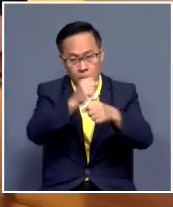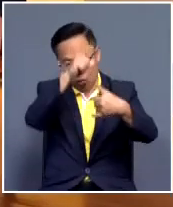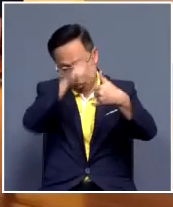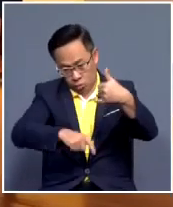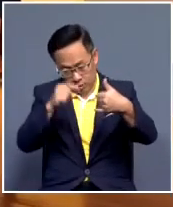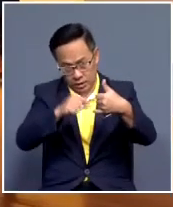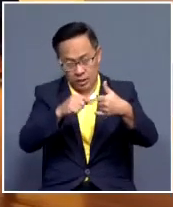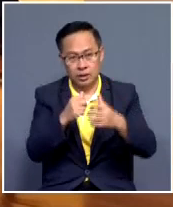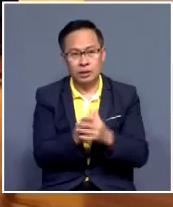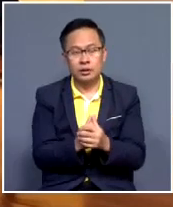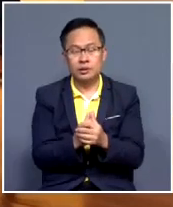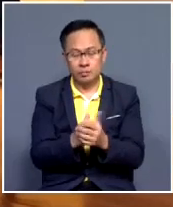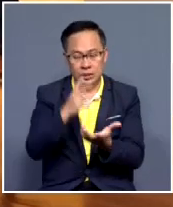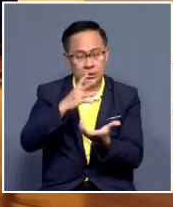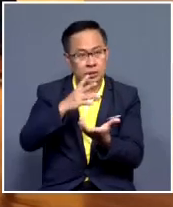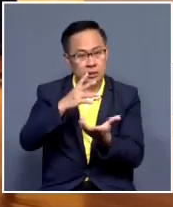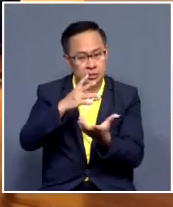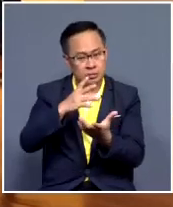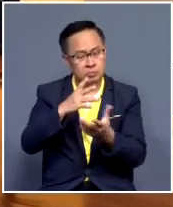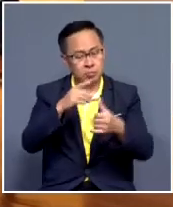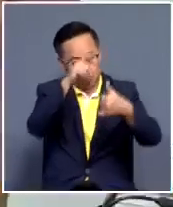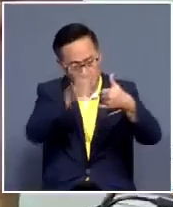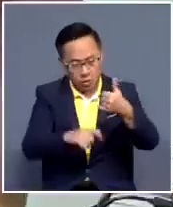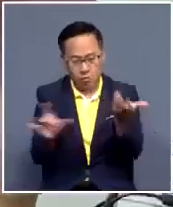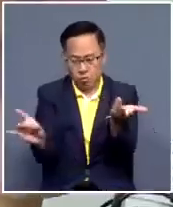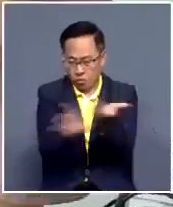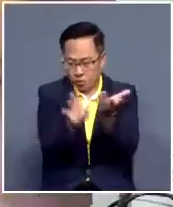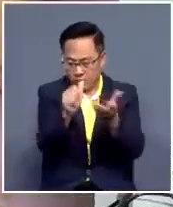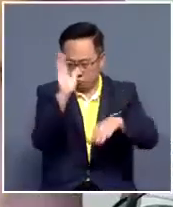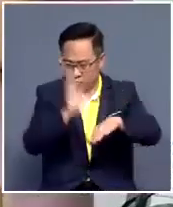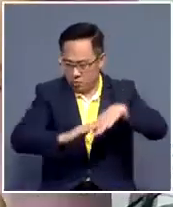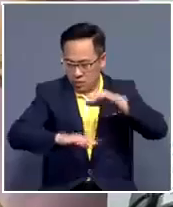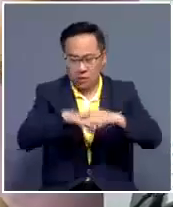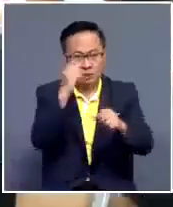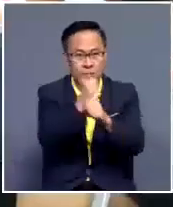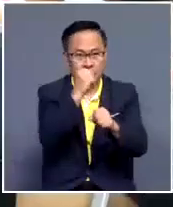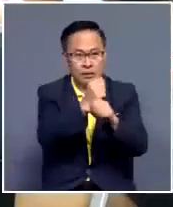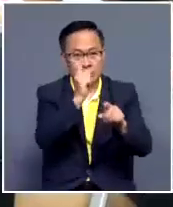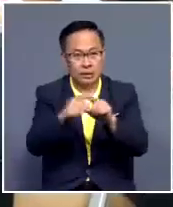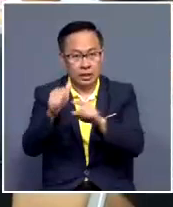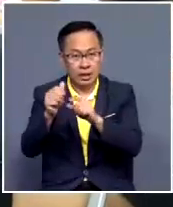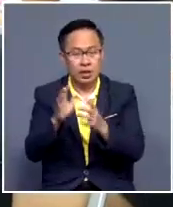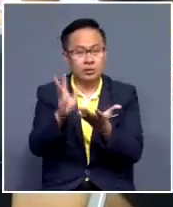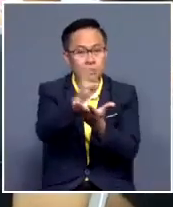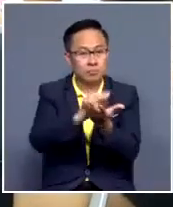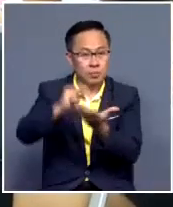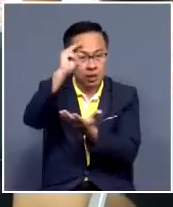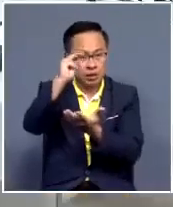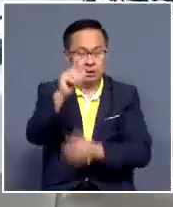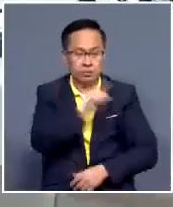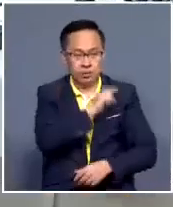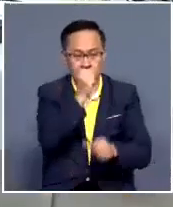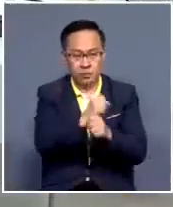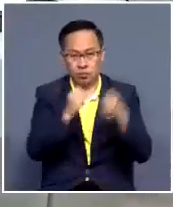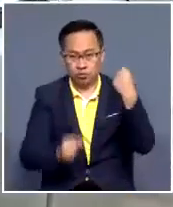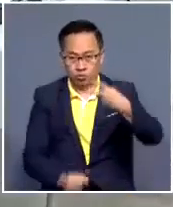ให้มีการผลิตกำลังคนเนี่ยที่มีคุณภาพสูงและหน้าที่หลักของภาคสถาบันอุดมศึกษาเนี่ยจะมีหน้าที่หลักอยู่สองด้